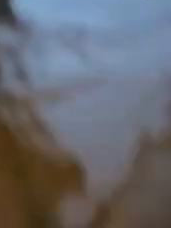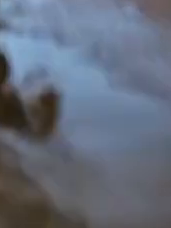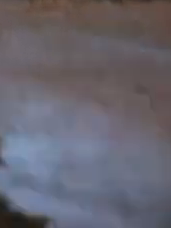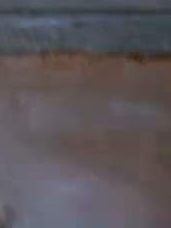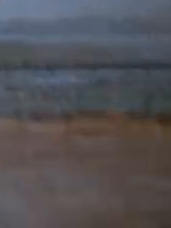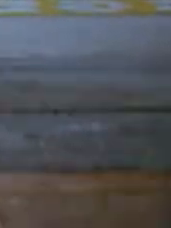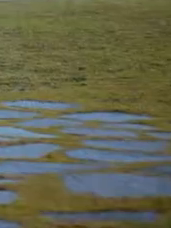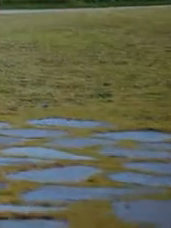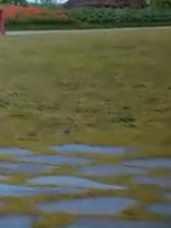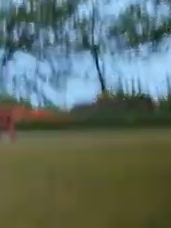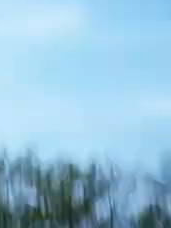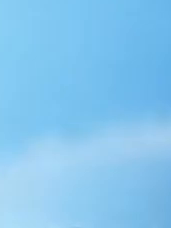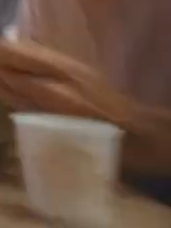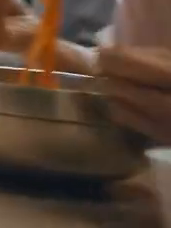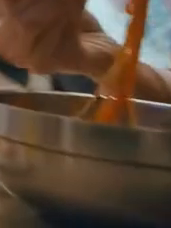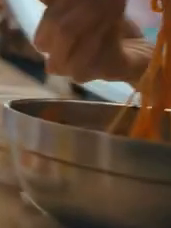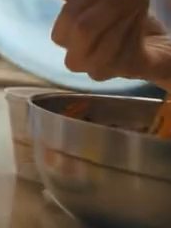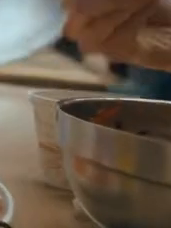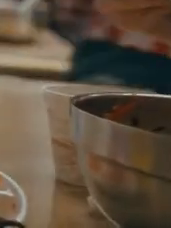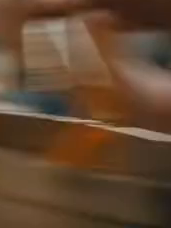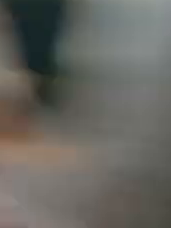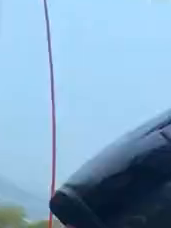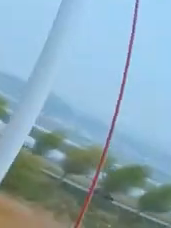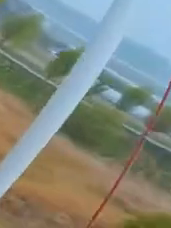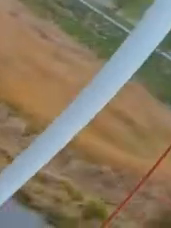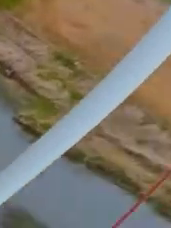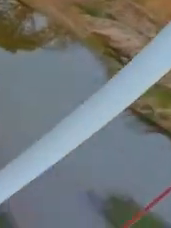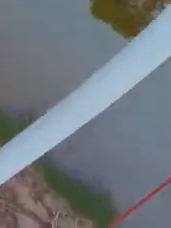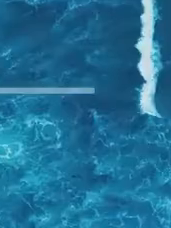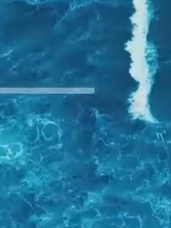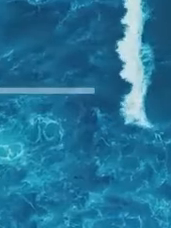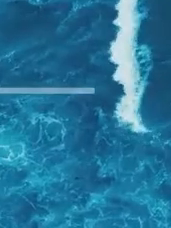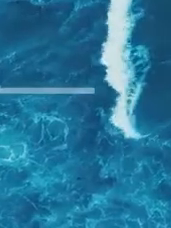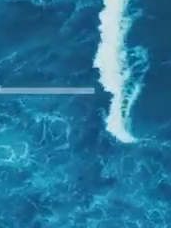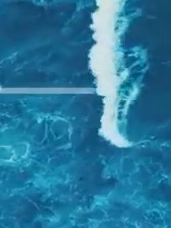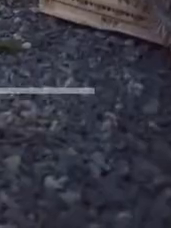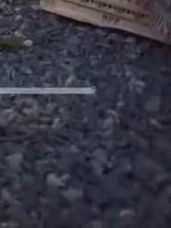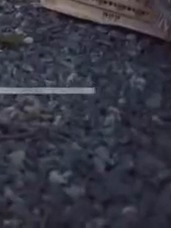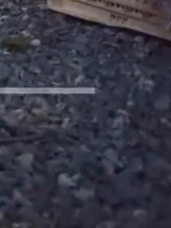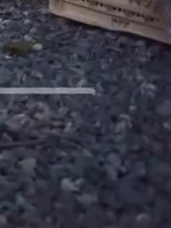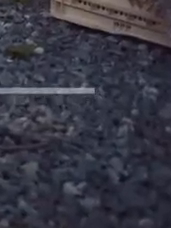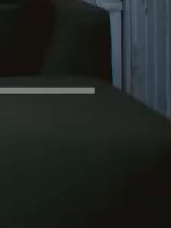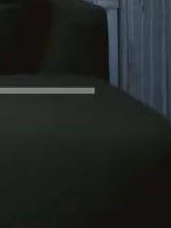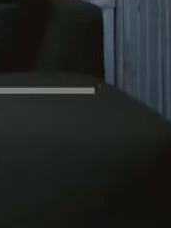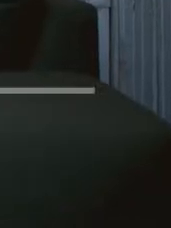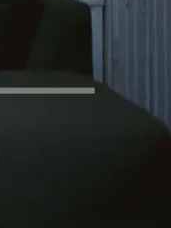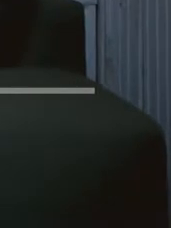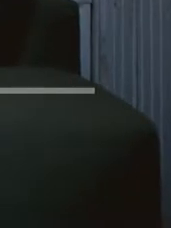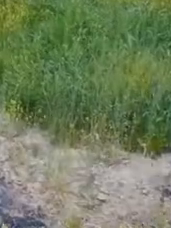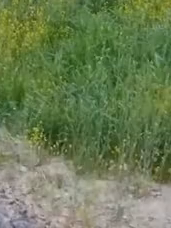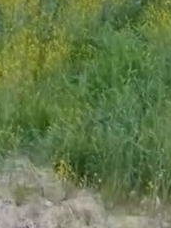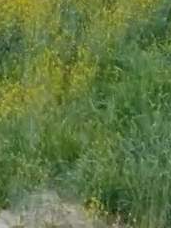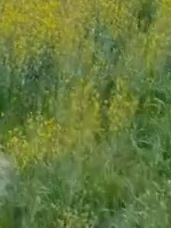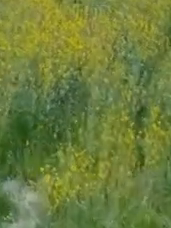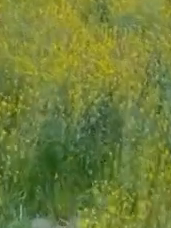잘 다녀오기만 해도 세상에 큰 힘이 되는 여행의 대단함을 경험해보세요.